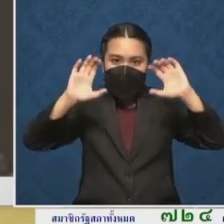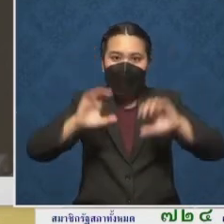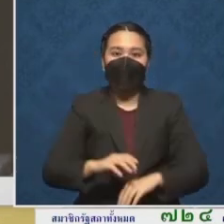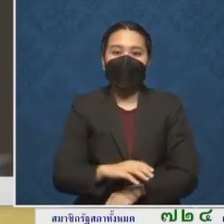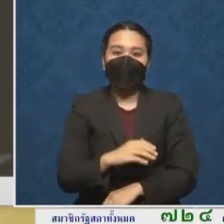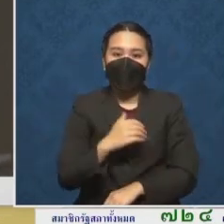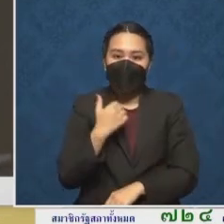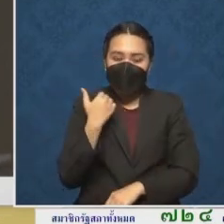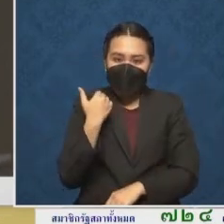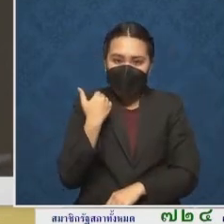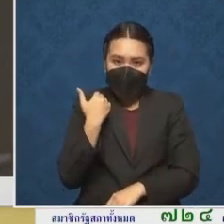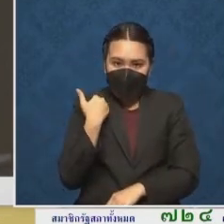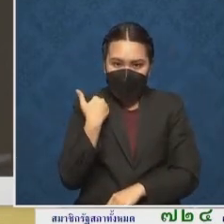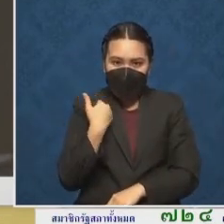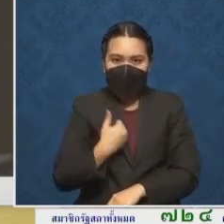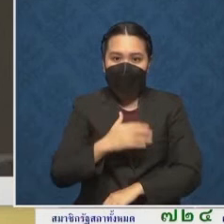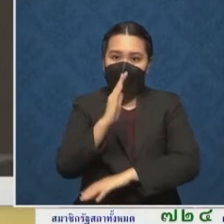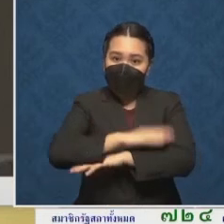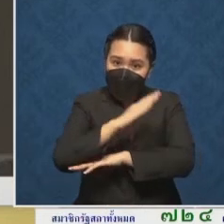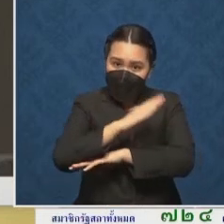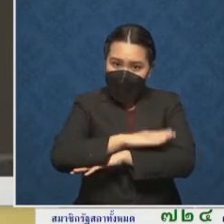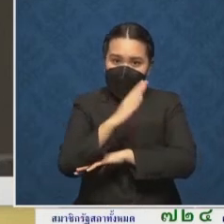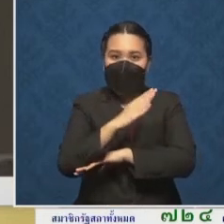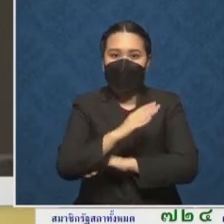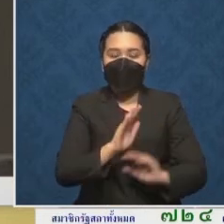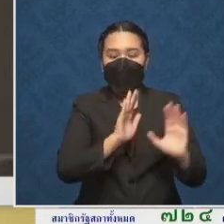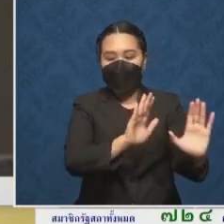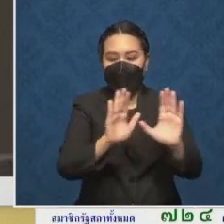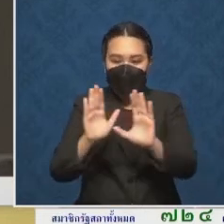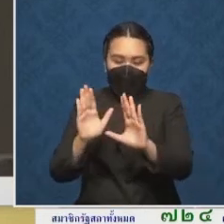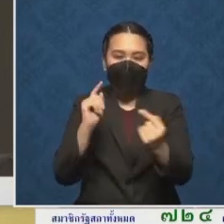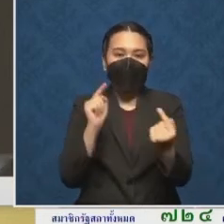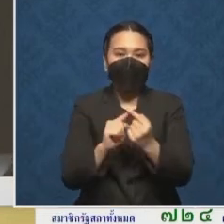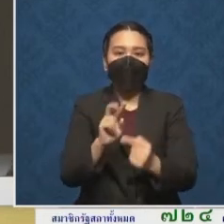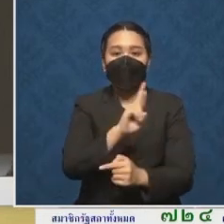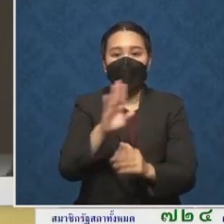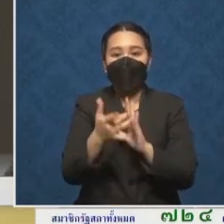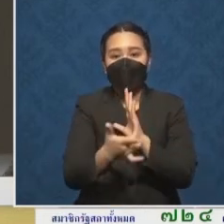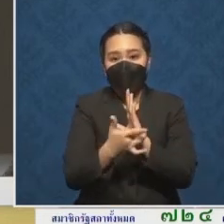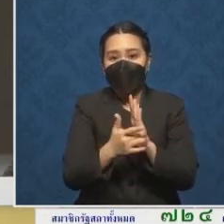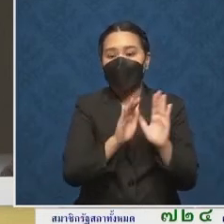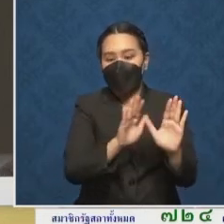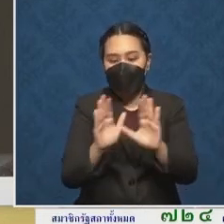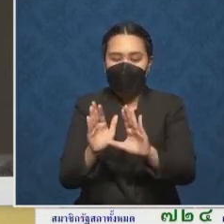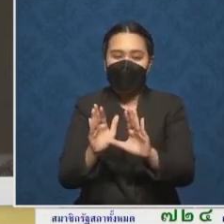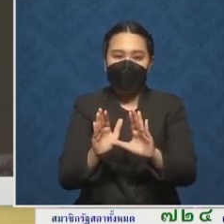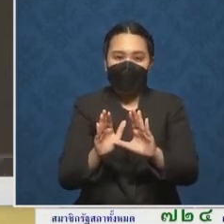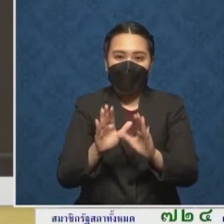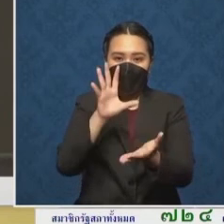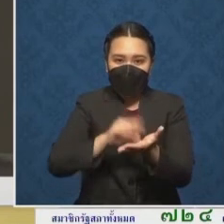ใหญ่แม้จะได้ชื่อว่าได้รับการผลิตและจัดเก็บในระบบอิเล็กทรอนิกส์หรือดิจิทั